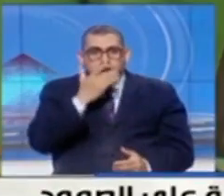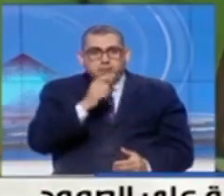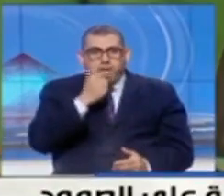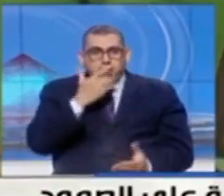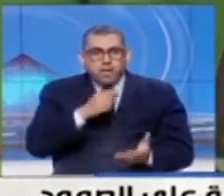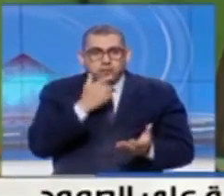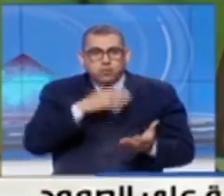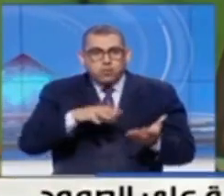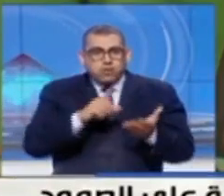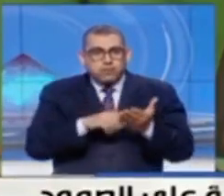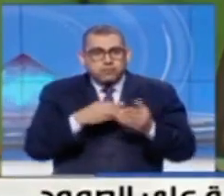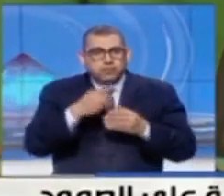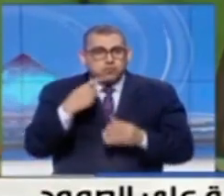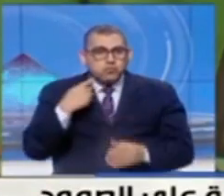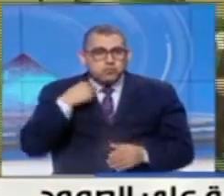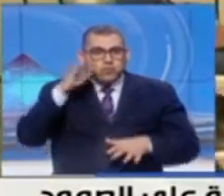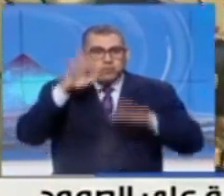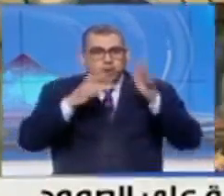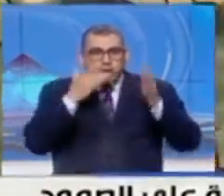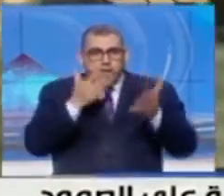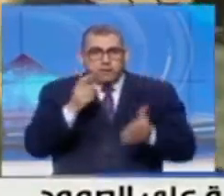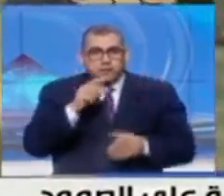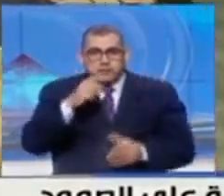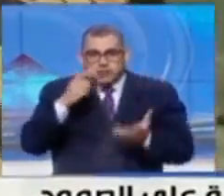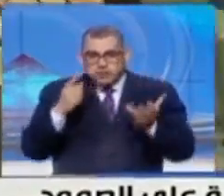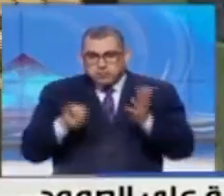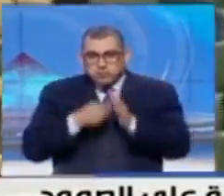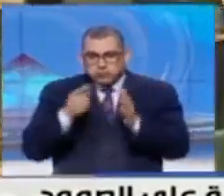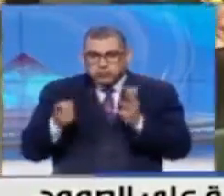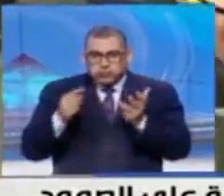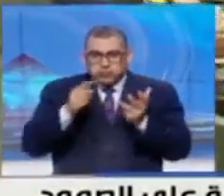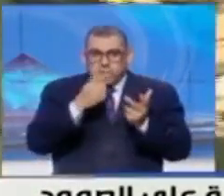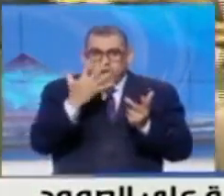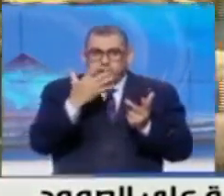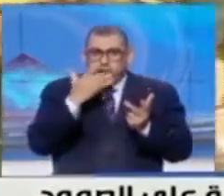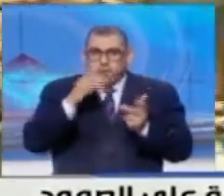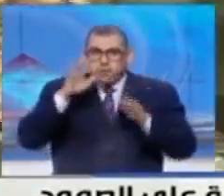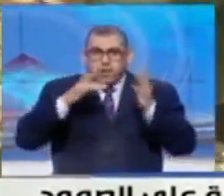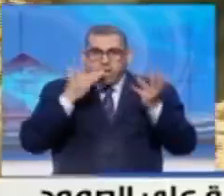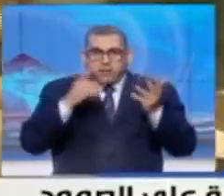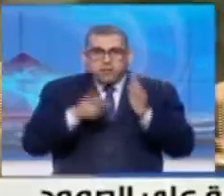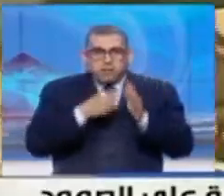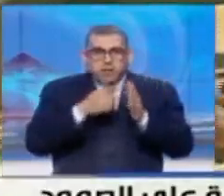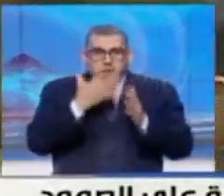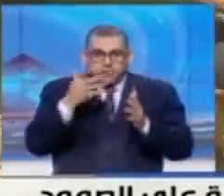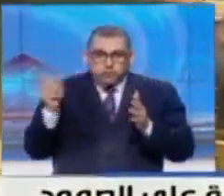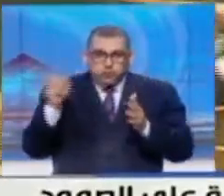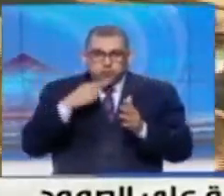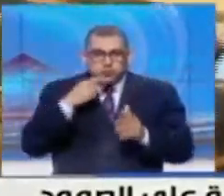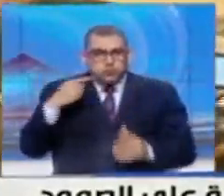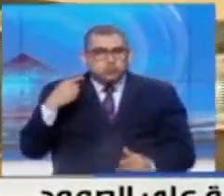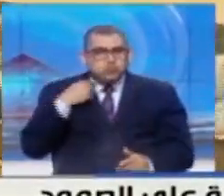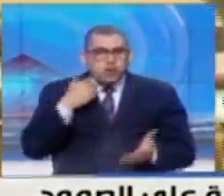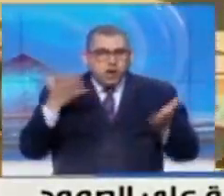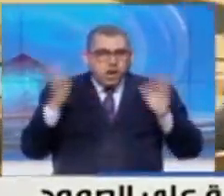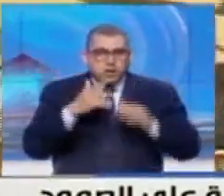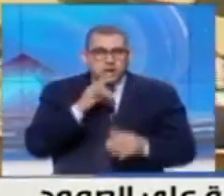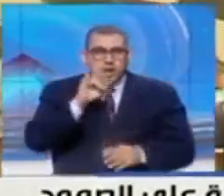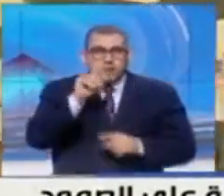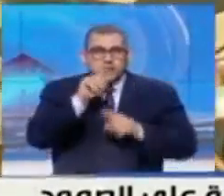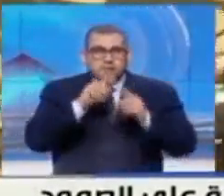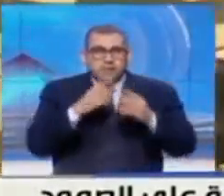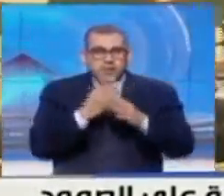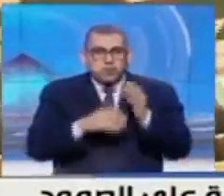نوعها بعد عدم هطول الأمطار لخمسة مواسم متتالية، مما ألحق الضرر بحوالي ما يعادل نصف